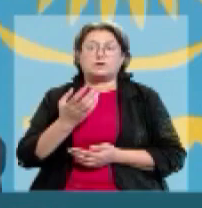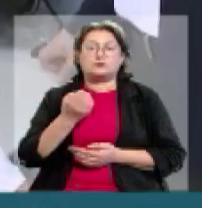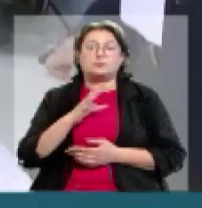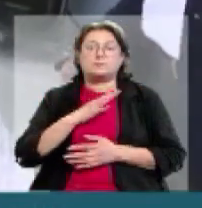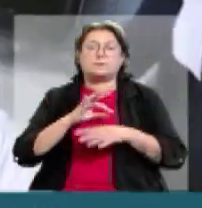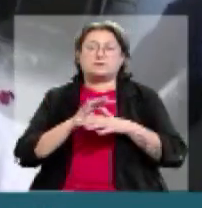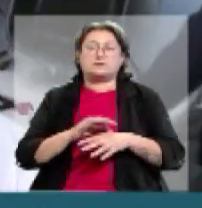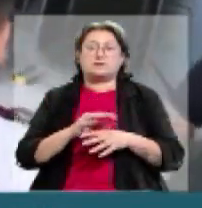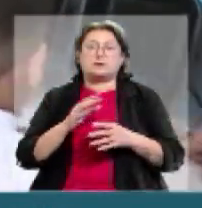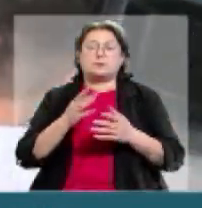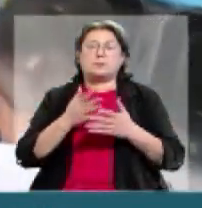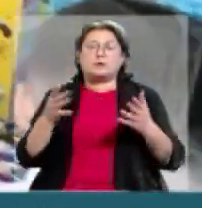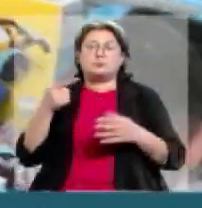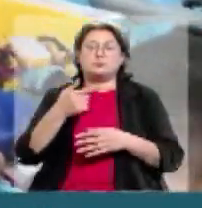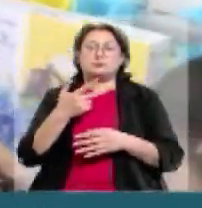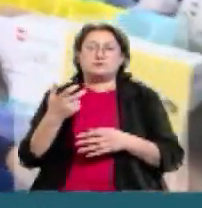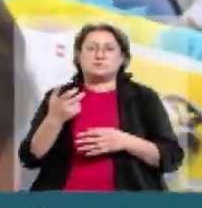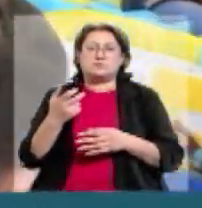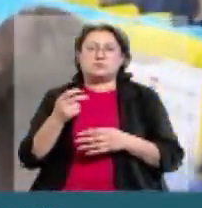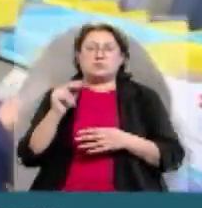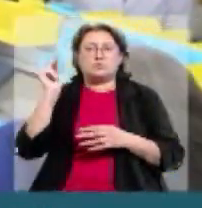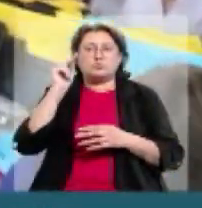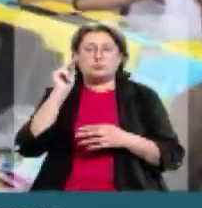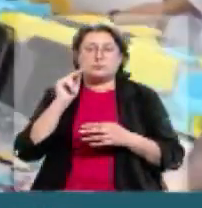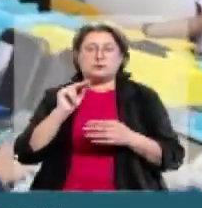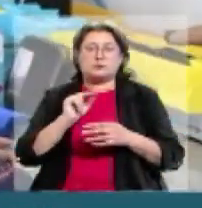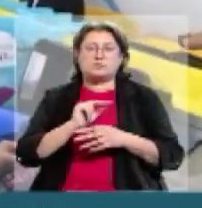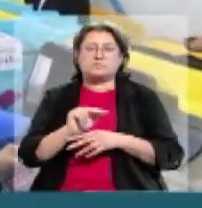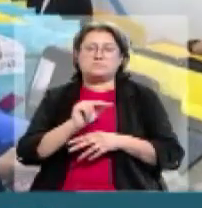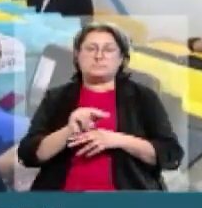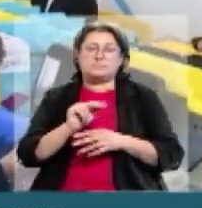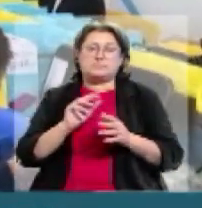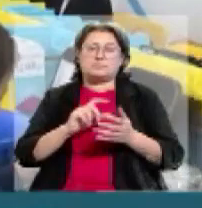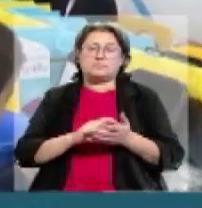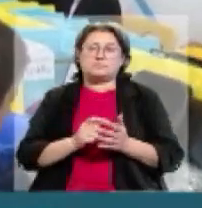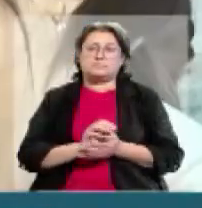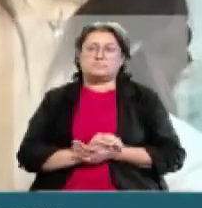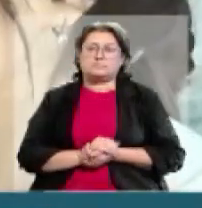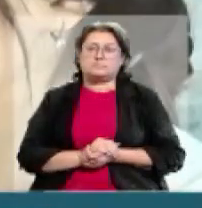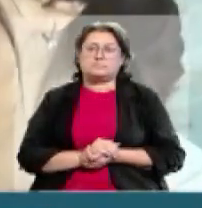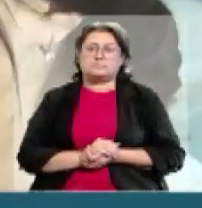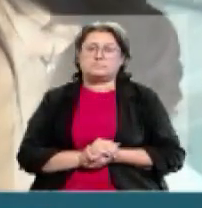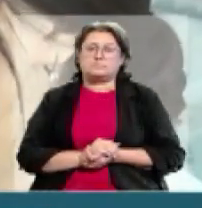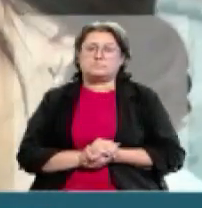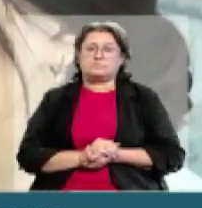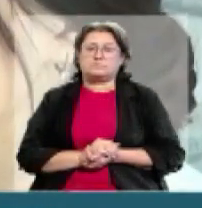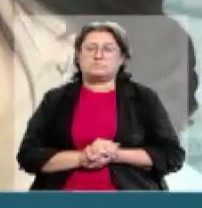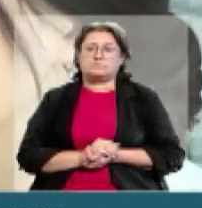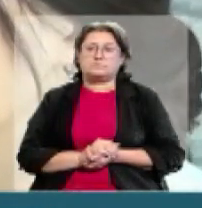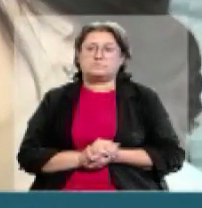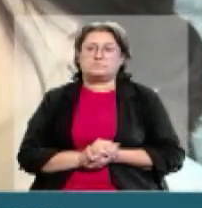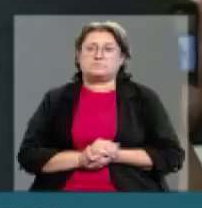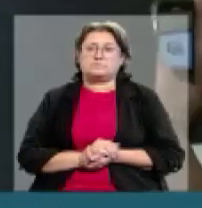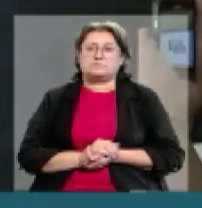қамтамасыз ету. Былтырғы жылы Қазақстан халқына қоры бөлген 4,125 миллиард теңгеге 602 мектеп